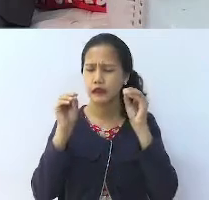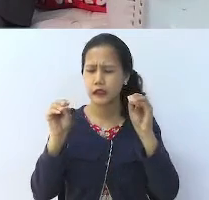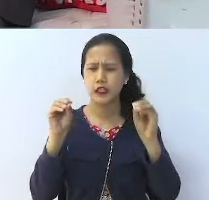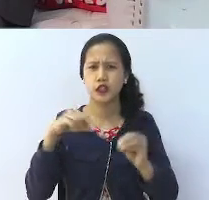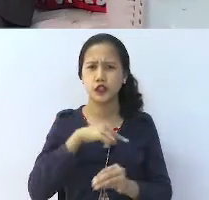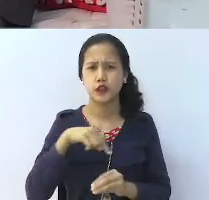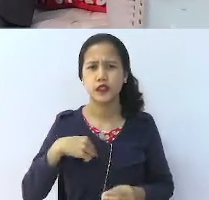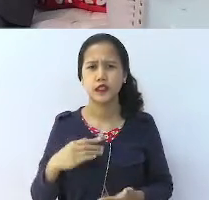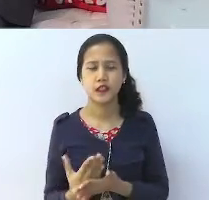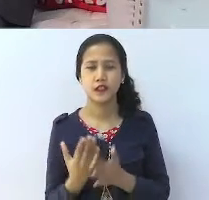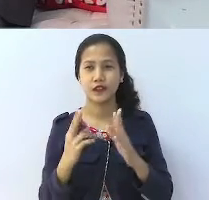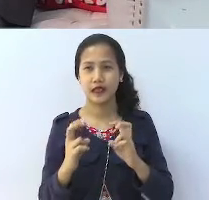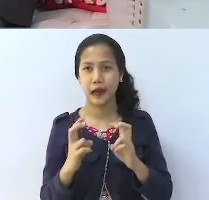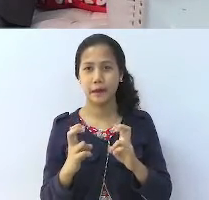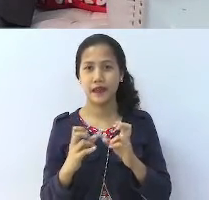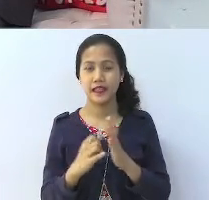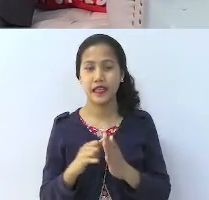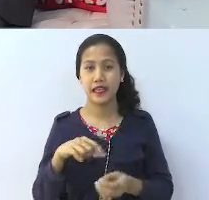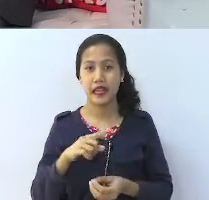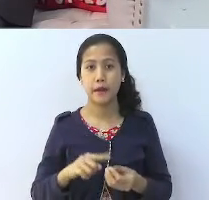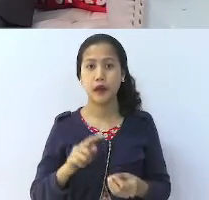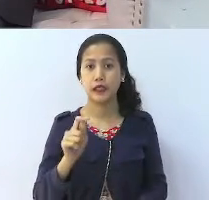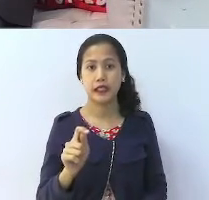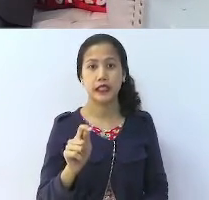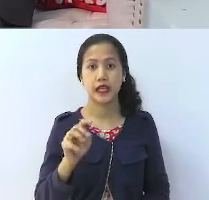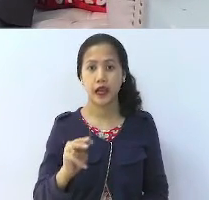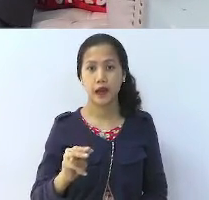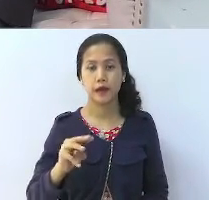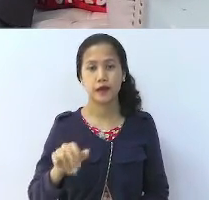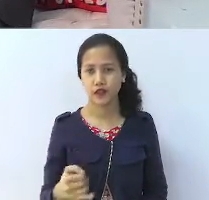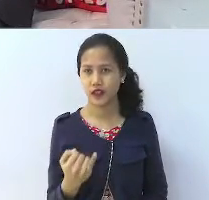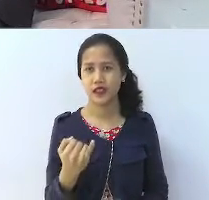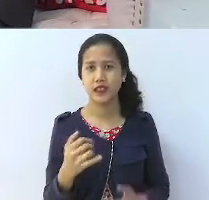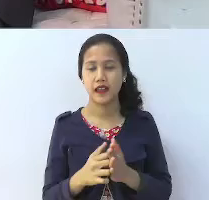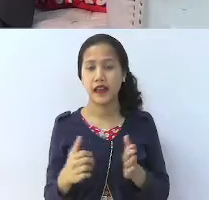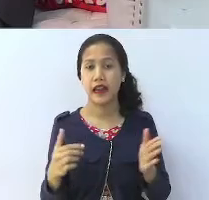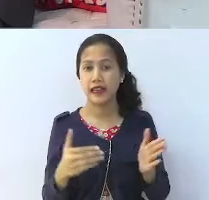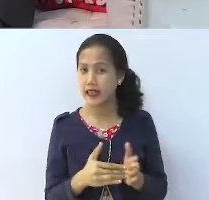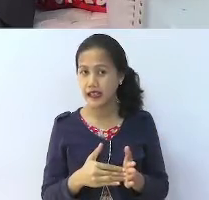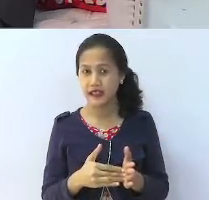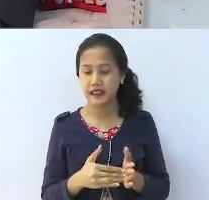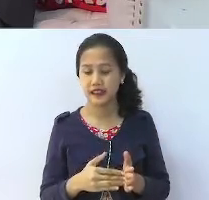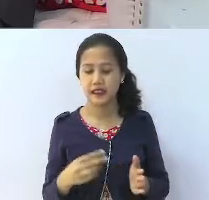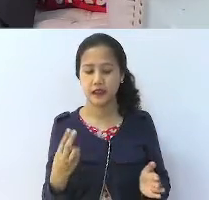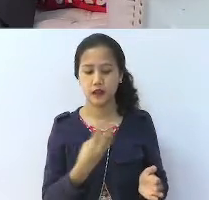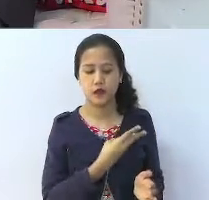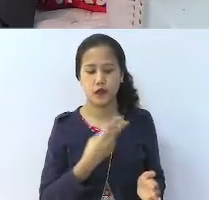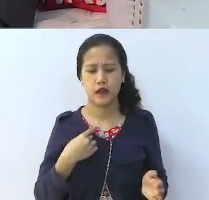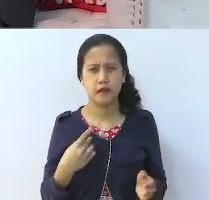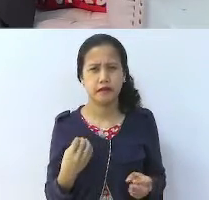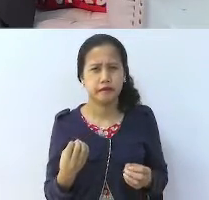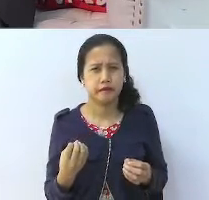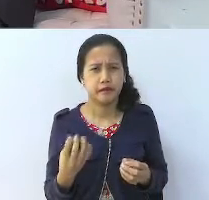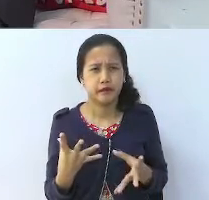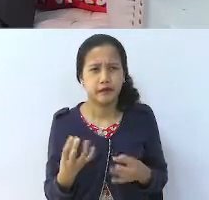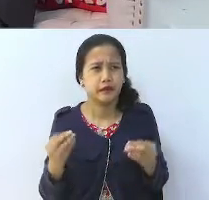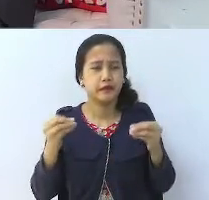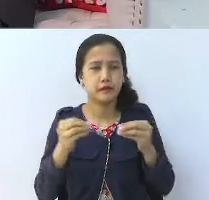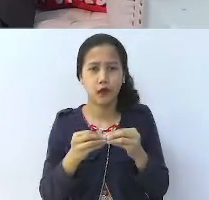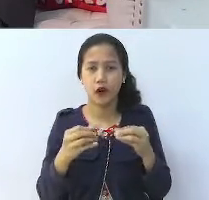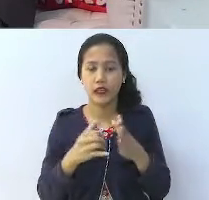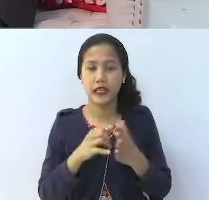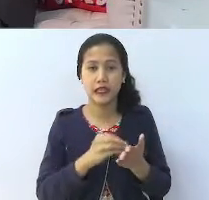natin dyan. At salamat po muli sa inyo pong panunood. At let's all enjoy the program mga kapatid. Mamaya ay may didiscuss